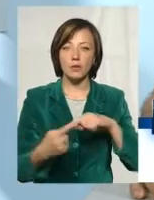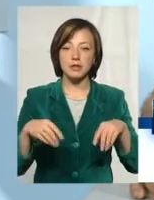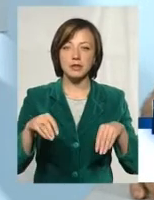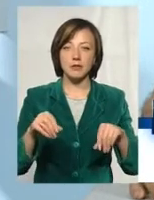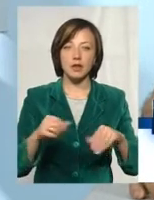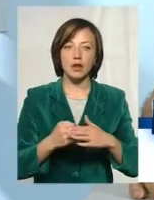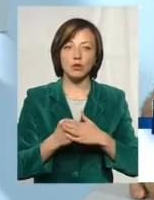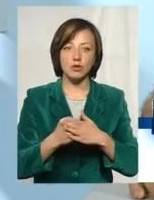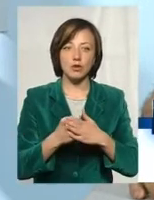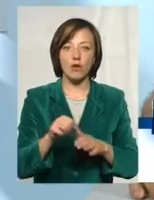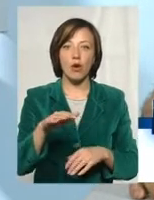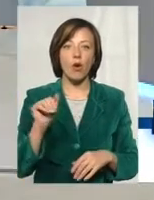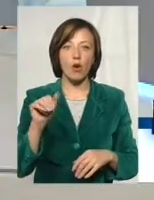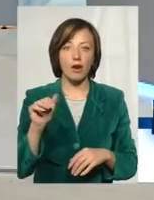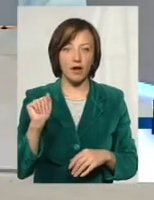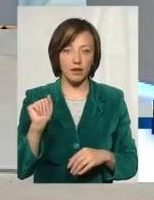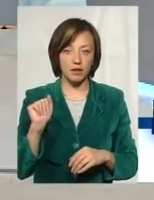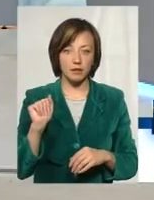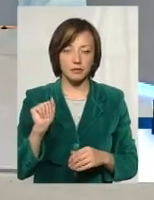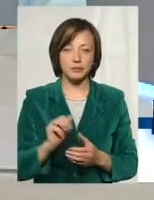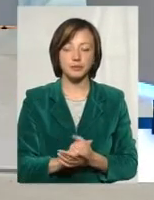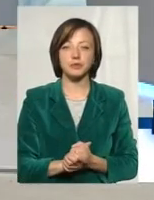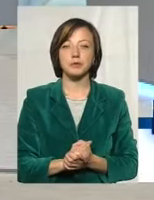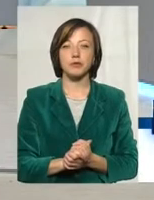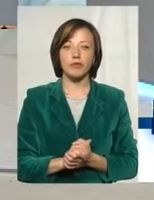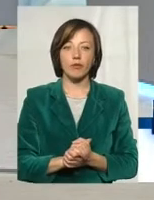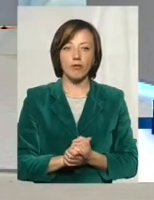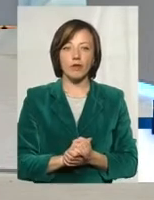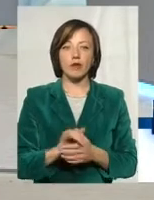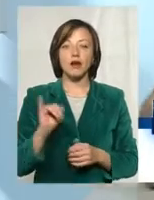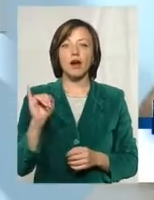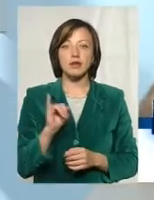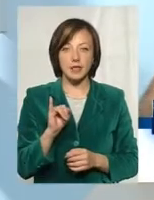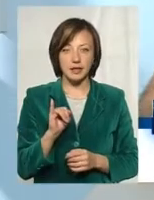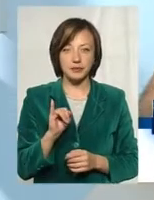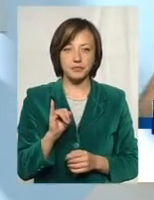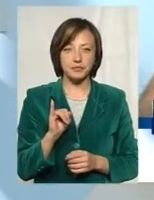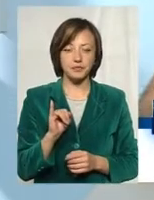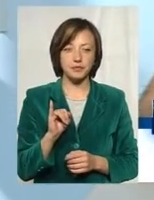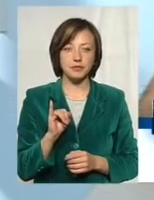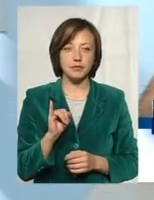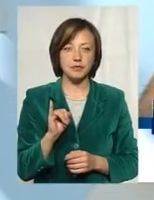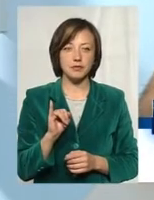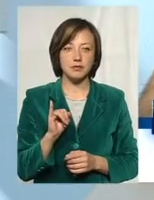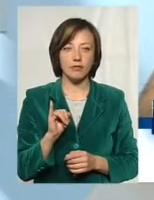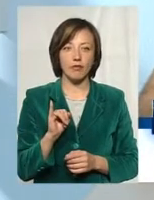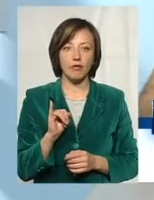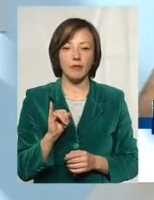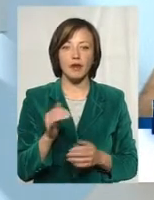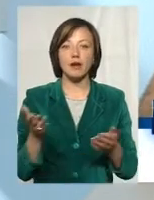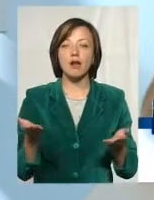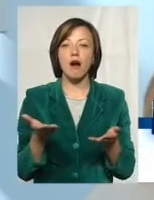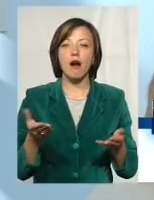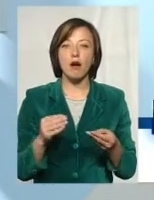на основі оренди. І Яка